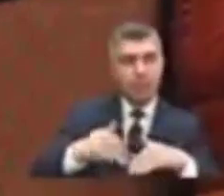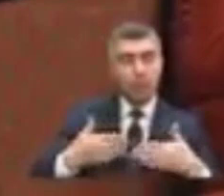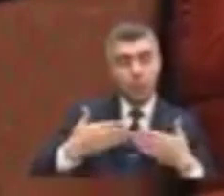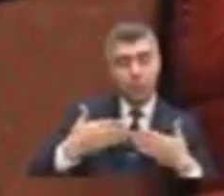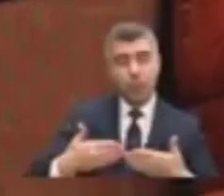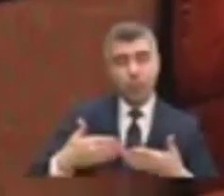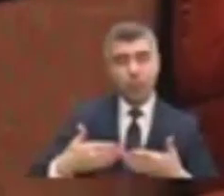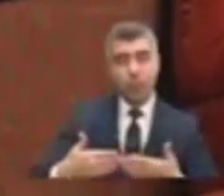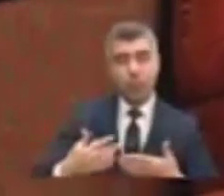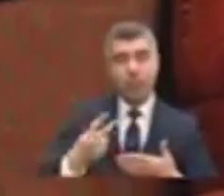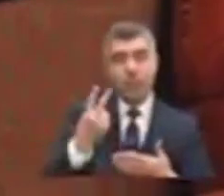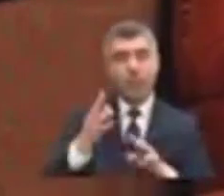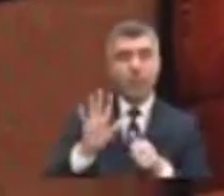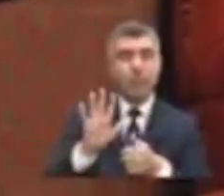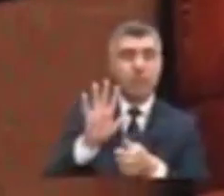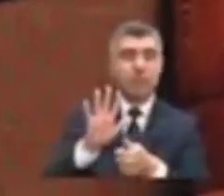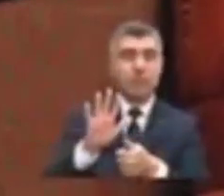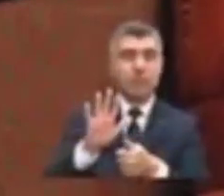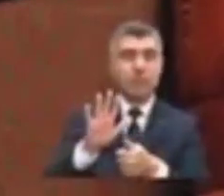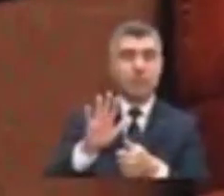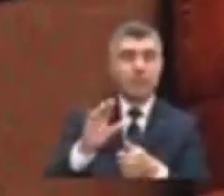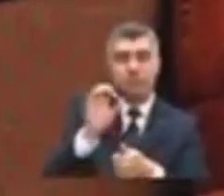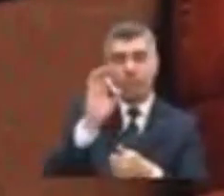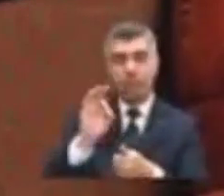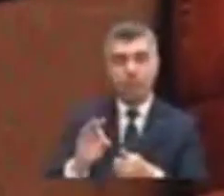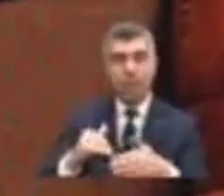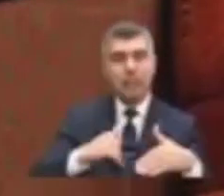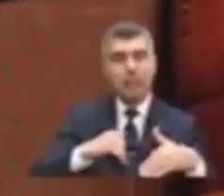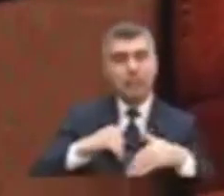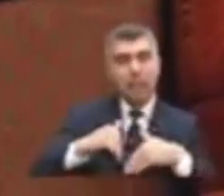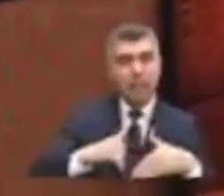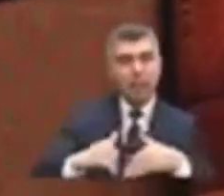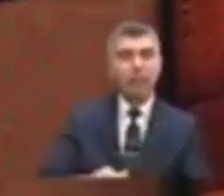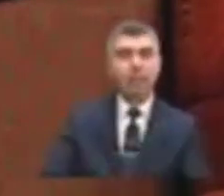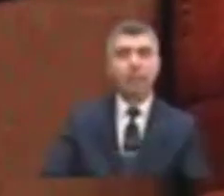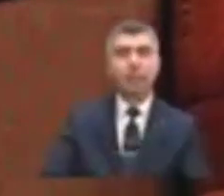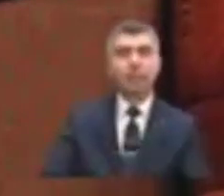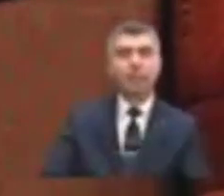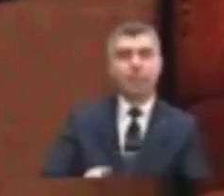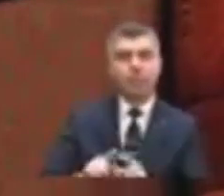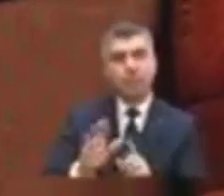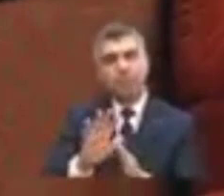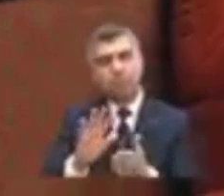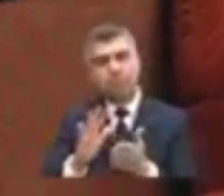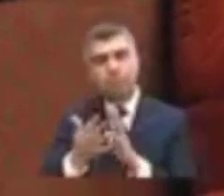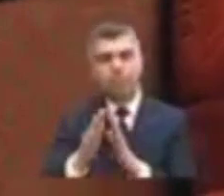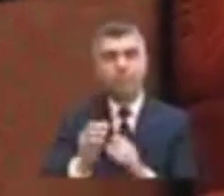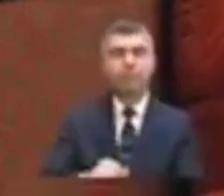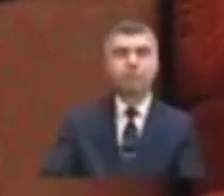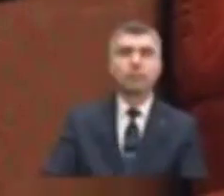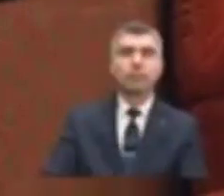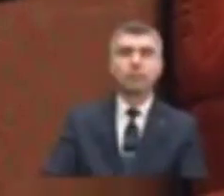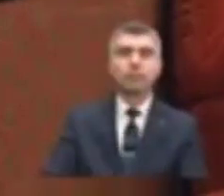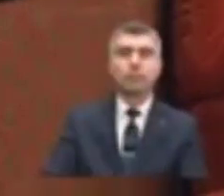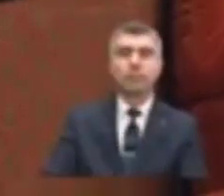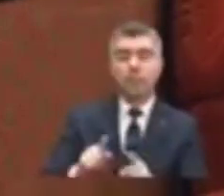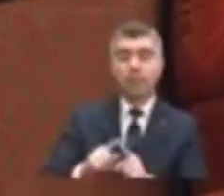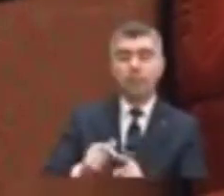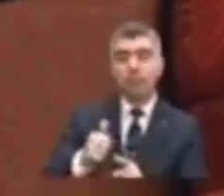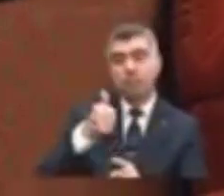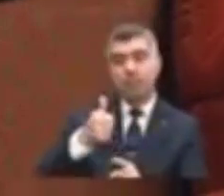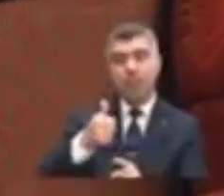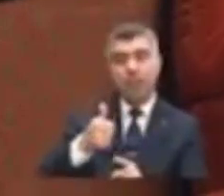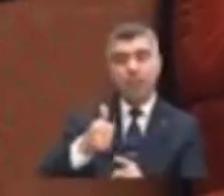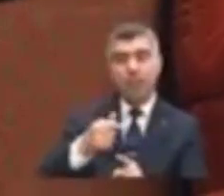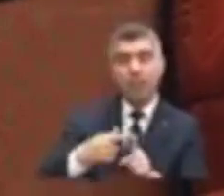اليوم 62% ديال الطرق اللي هي في مستوى لا بأس به أو حسن وجدا، وبغينا